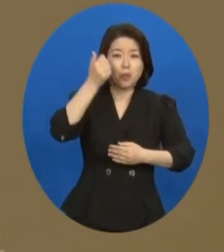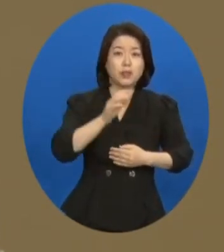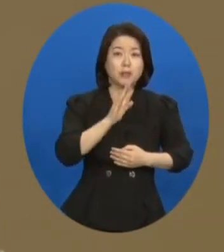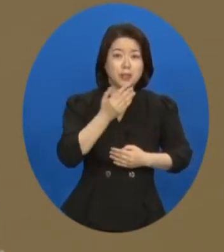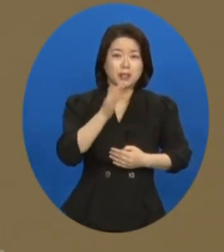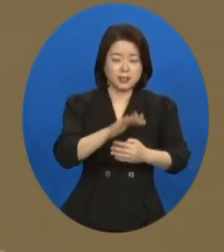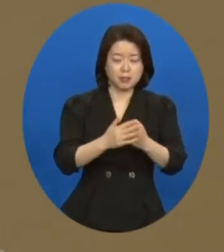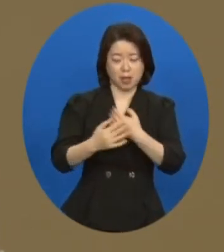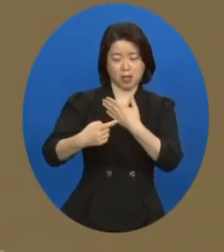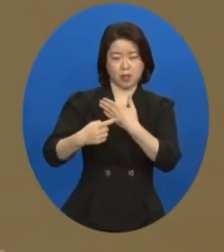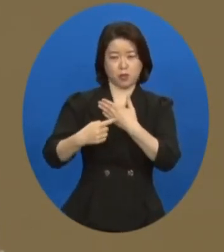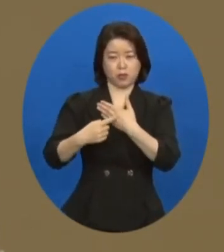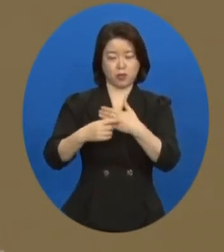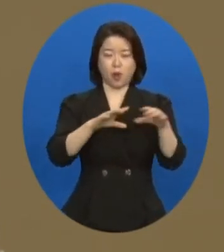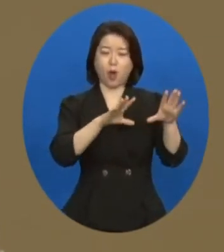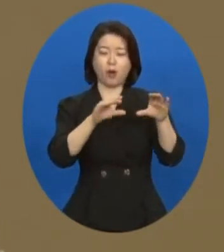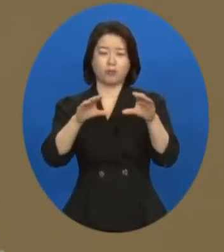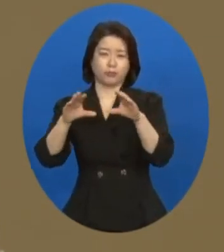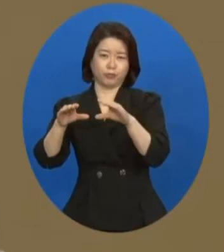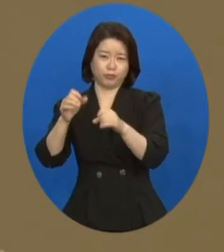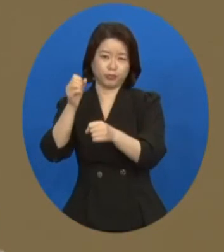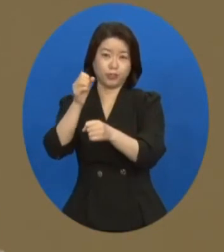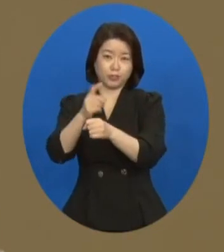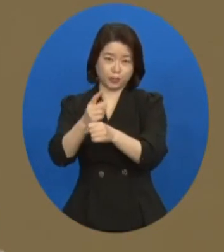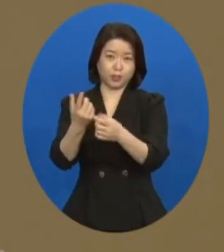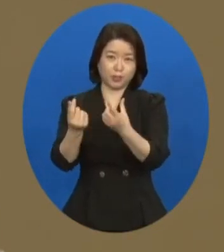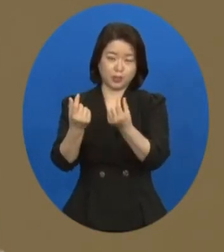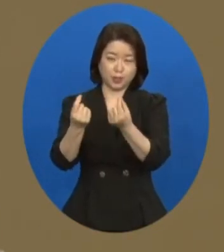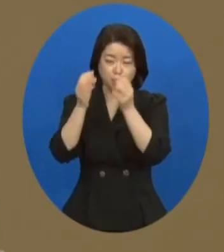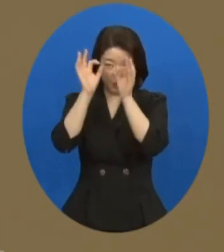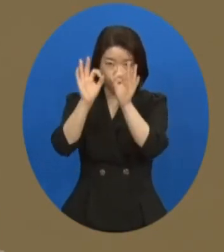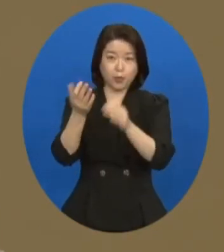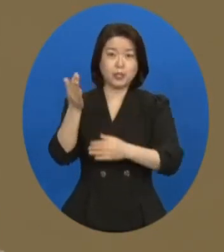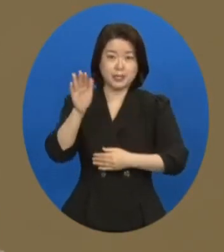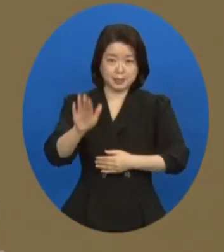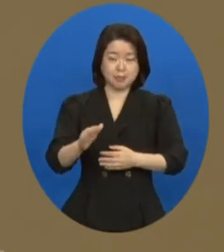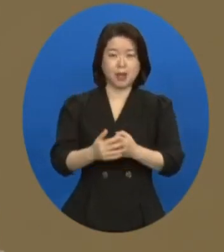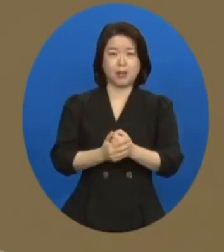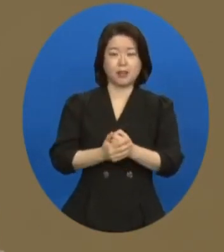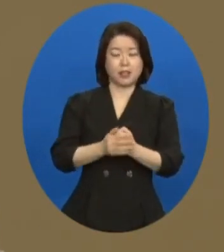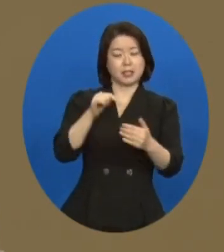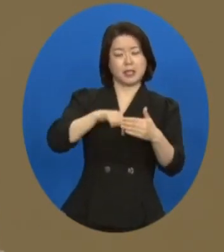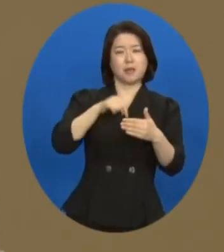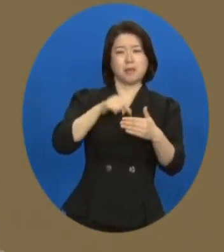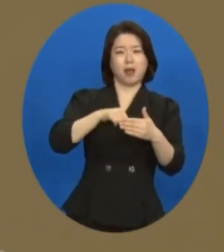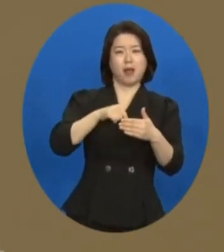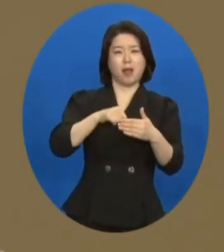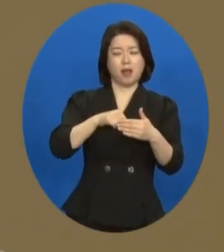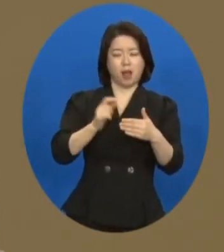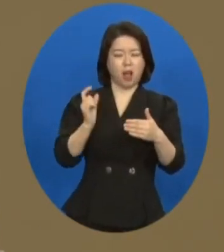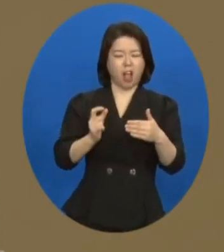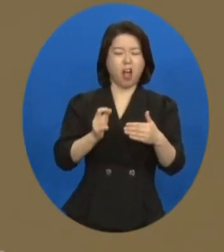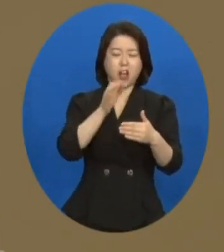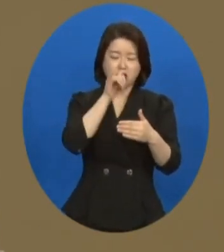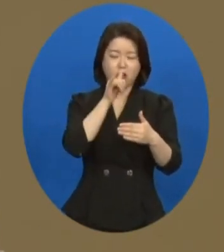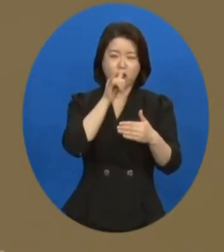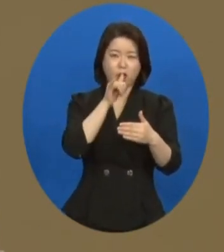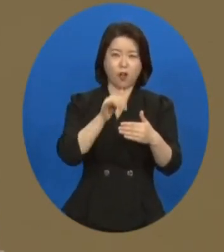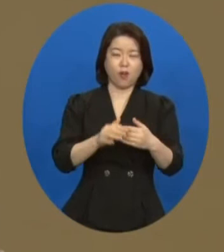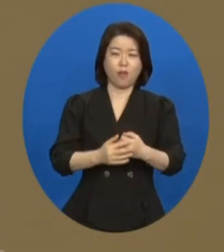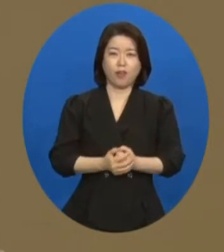겉으로는 대단히 부드러운 성격 인 사람 처럼 보였지만 제 마음에 속은 대단히 구도 있었습니다